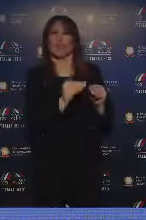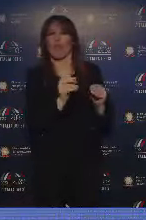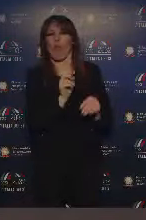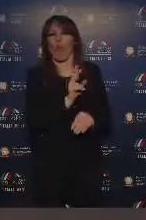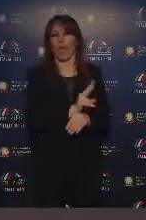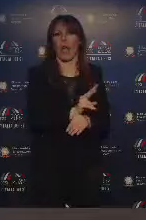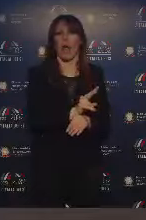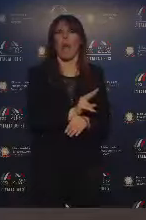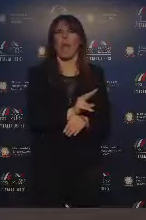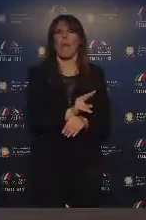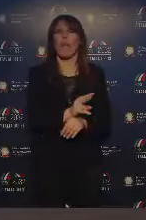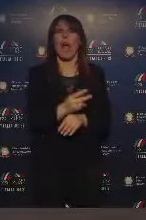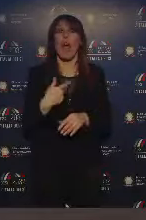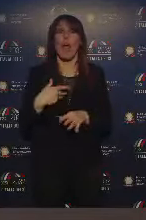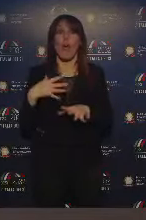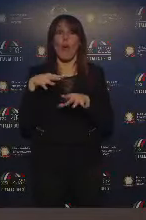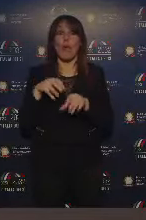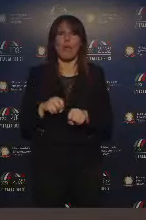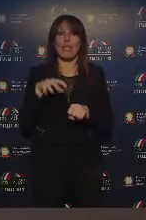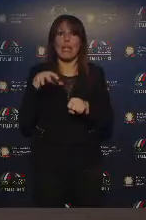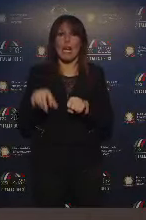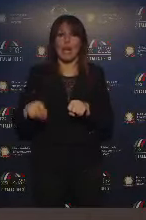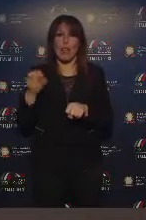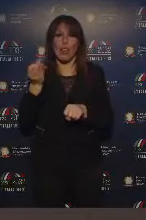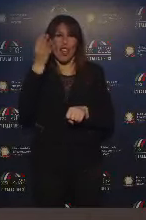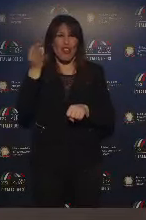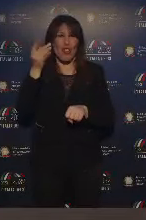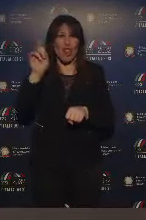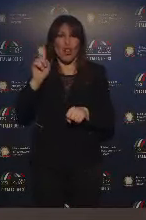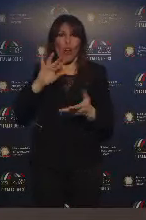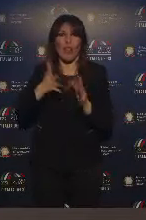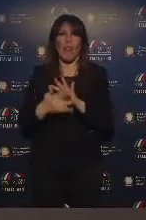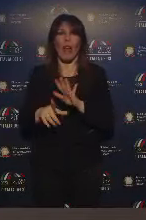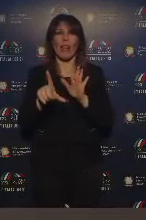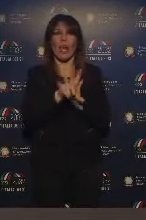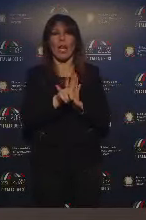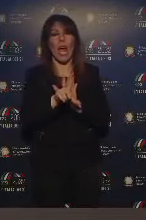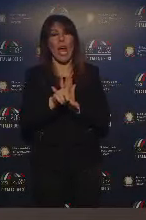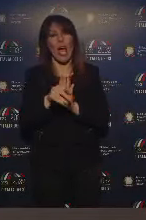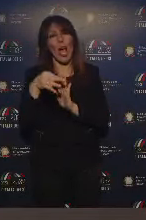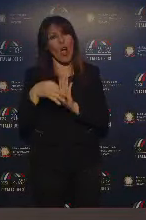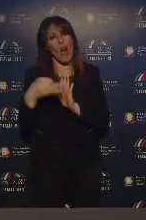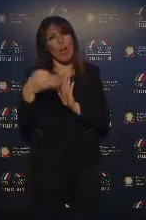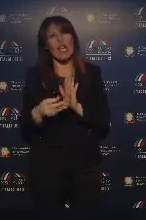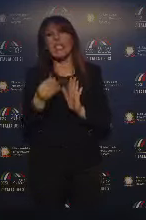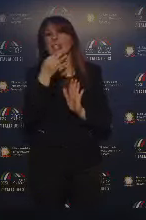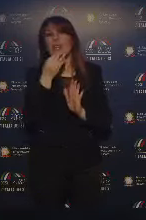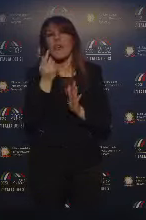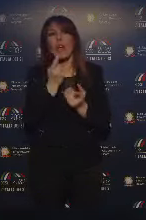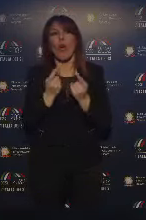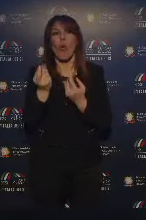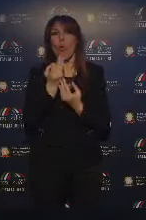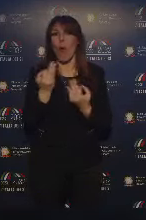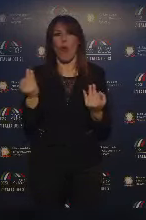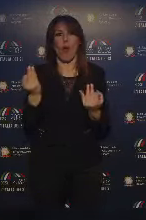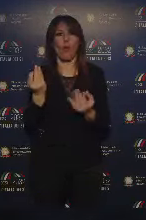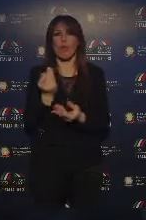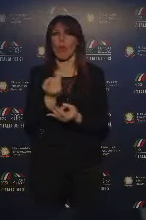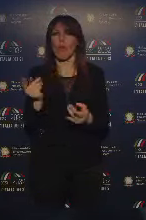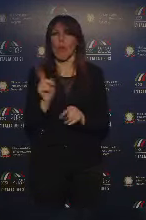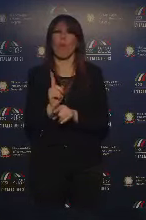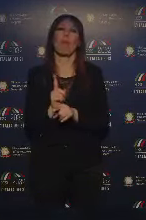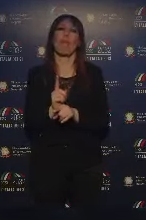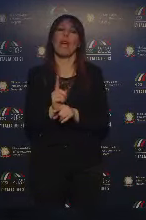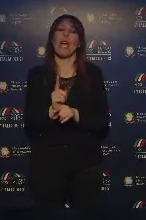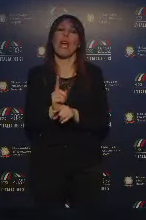però se il commissariamento non è un'eccezione ma è la regola evidentemente C'è qualcosa che non funziona nella norma a